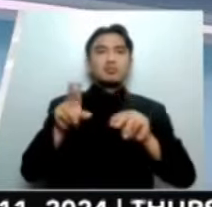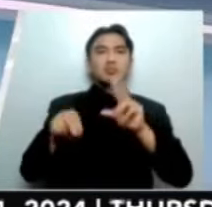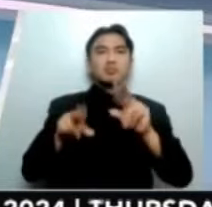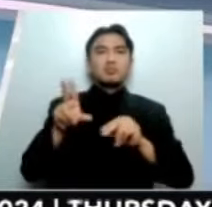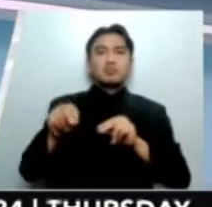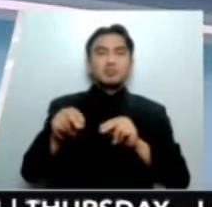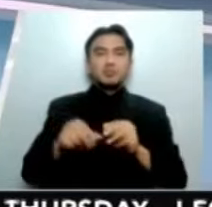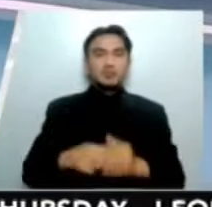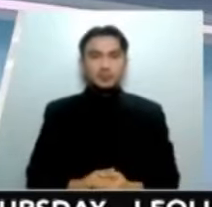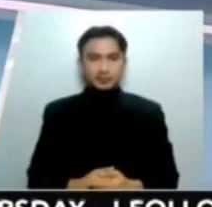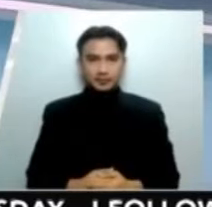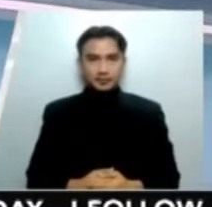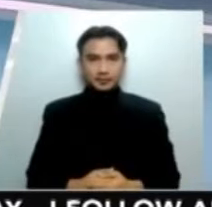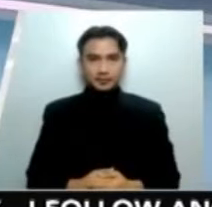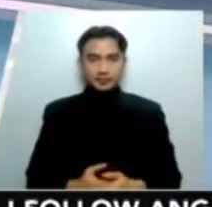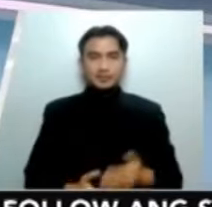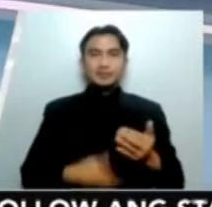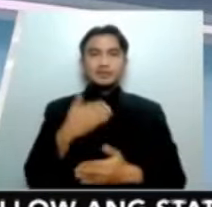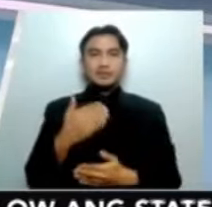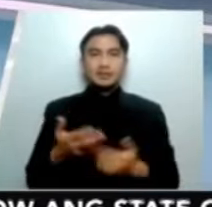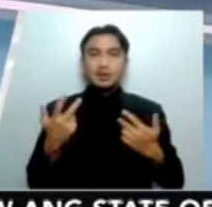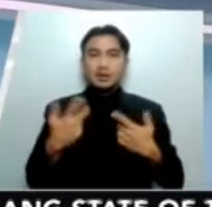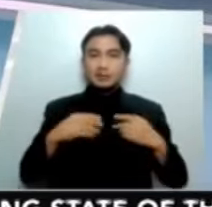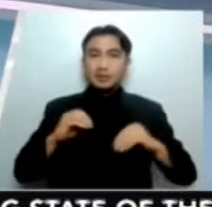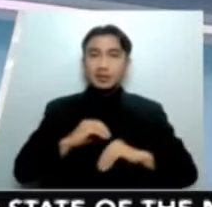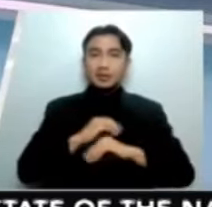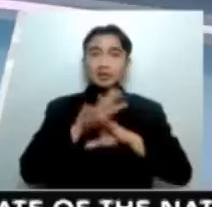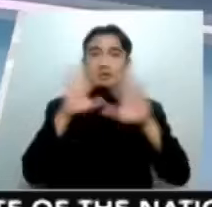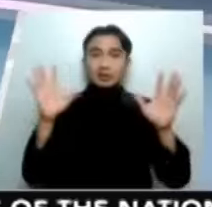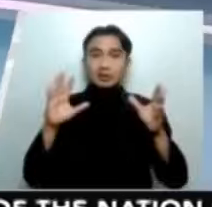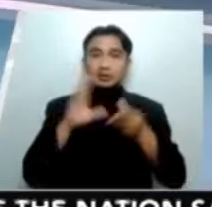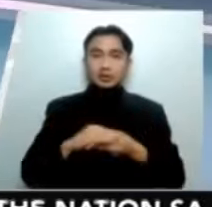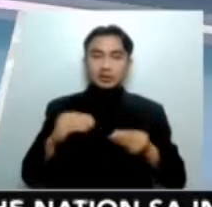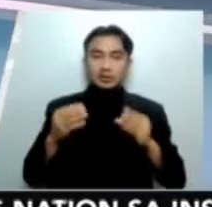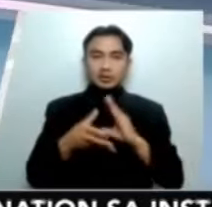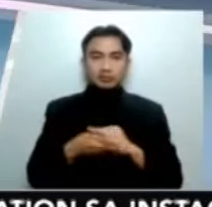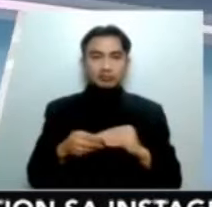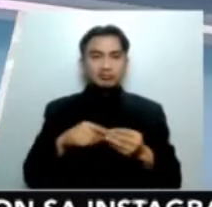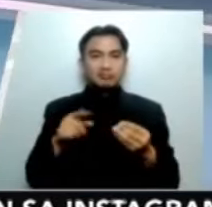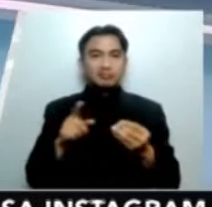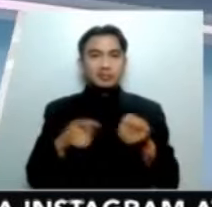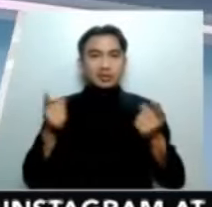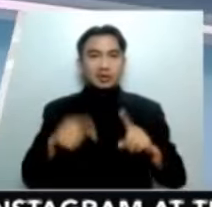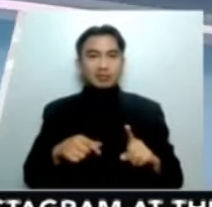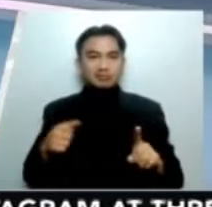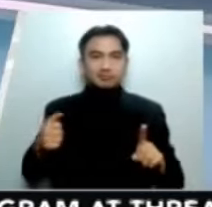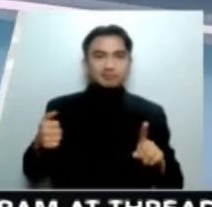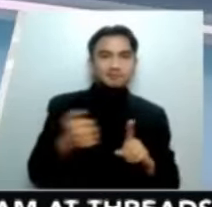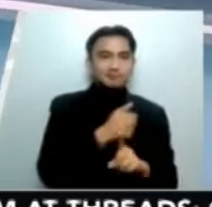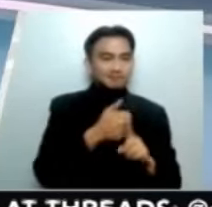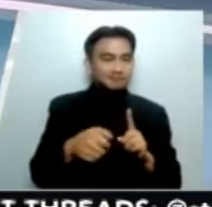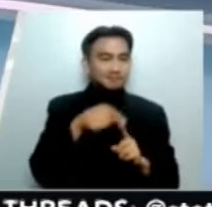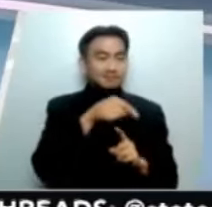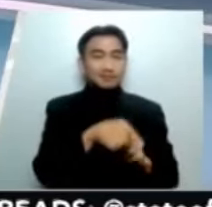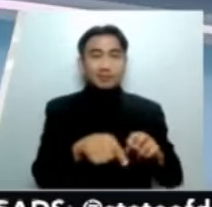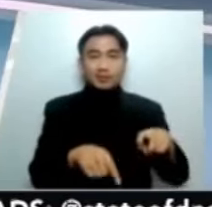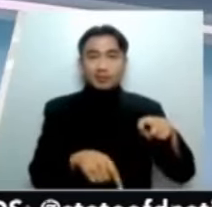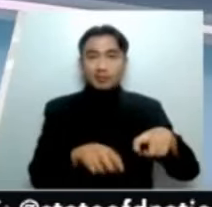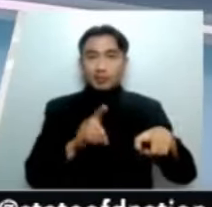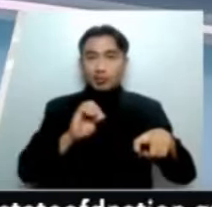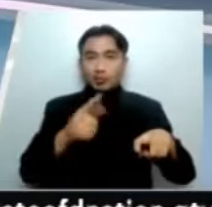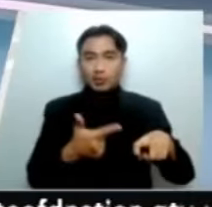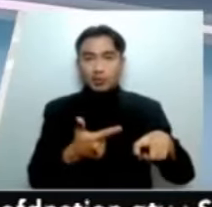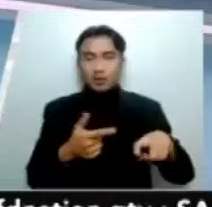Mas luminaw na ang kwento sa pananakit sa asong si Justice sa San Pedro, Laguna. Ayon sa animal rights group na sumagip sa aso,